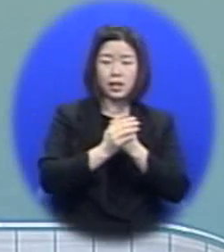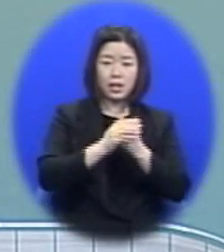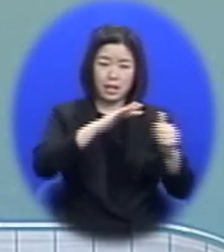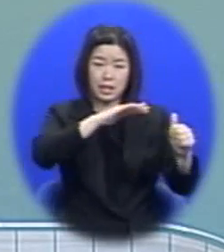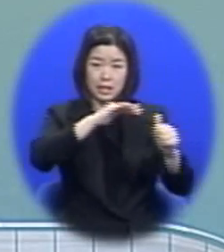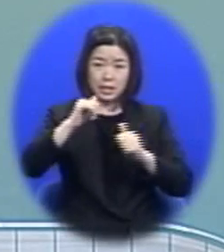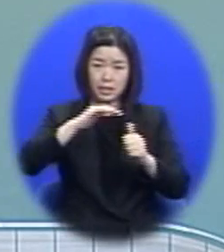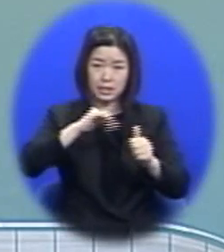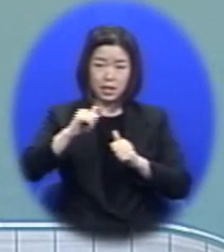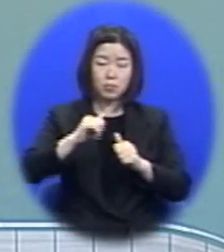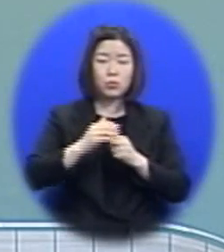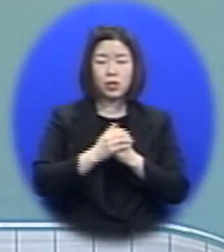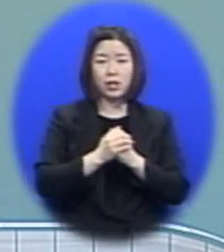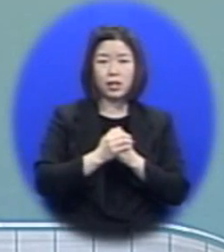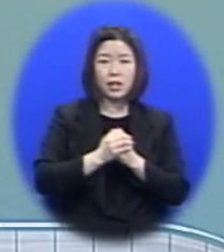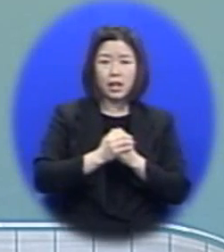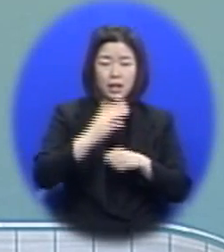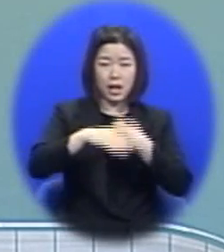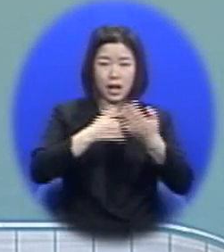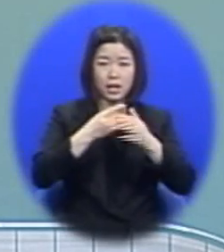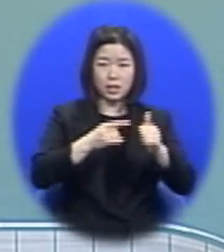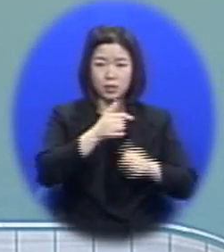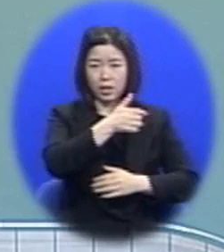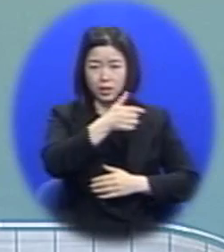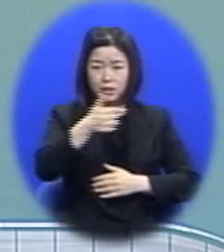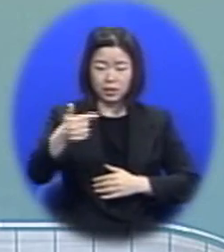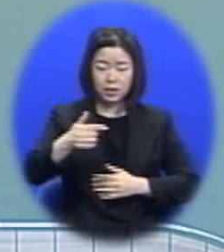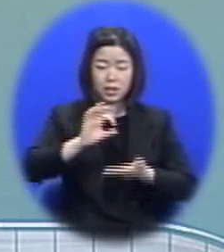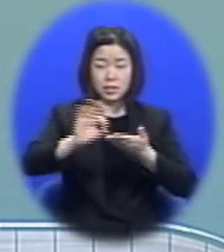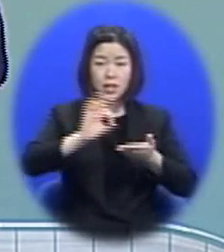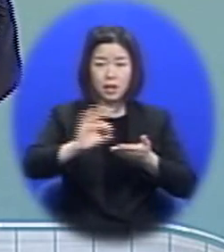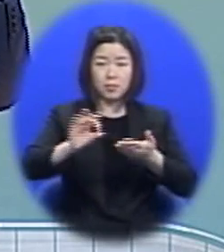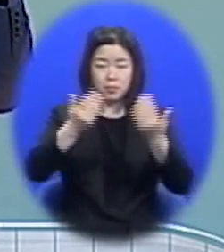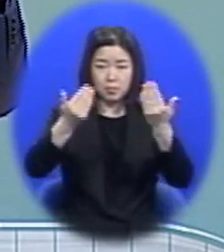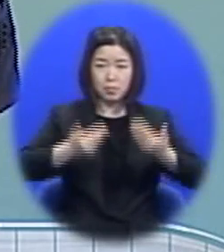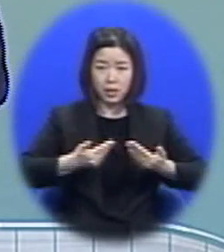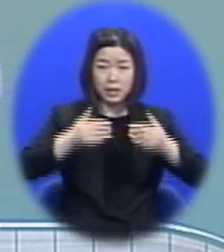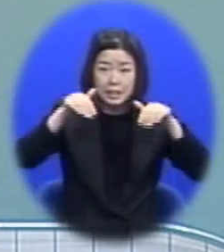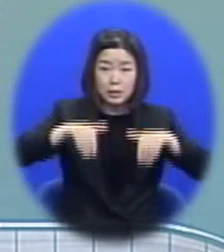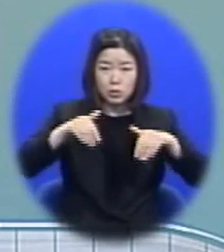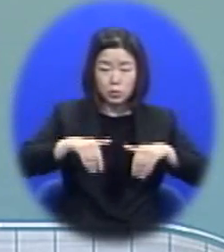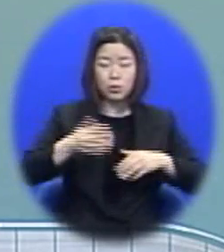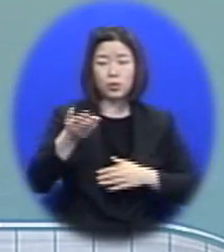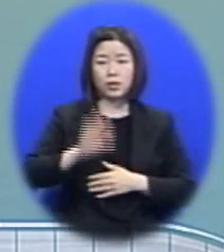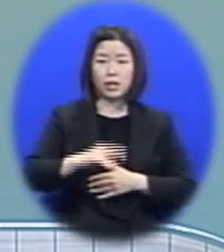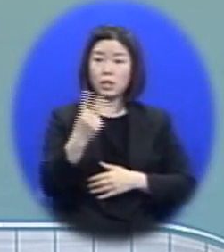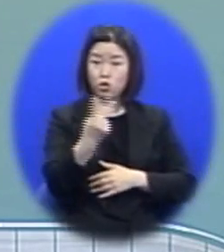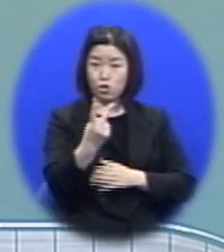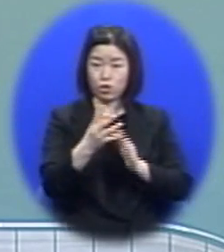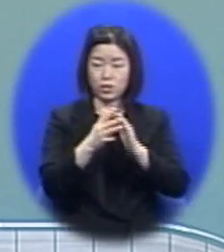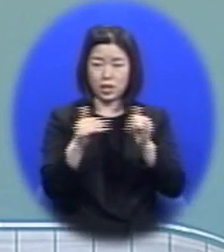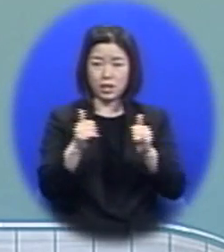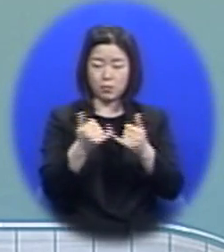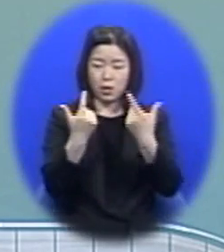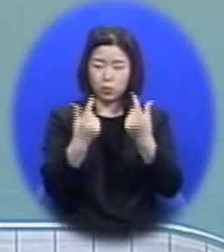정말 크게 쓰셨던 참 큰 종들인 이 두 분에게는 공통점이